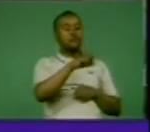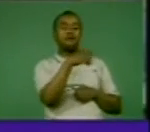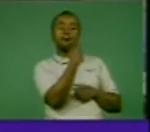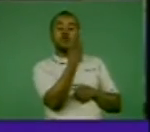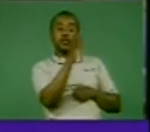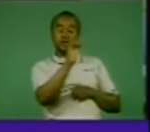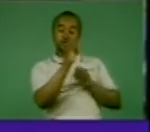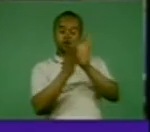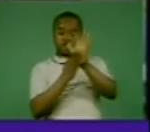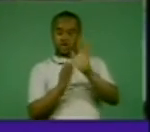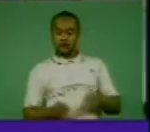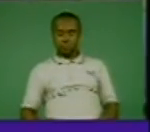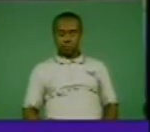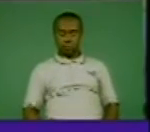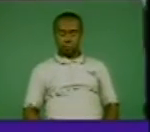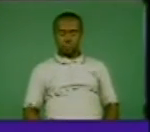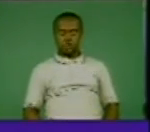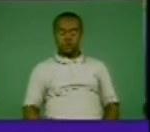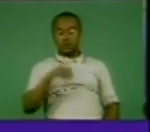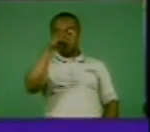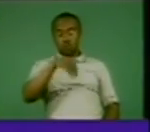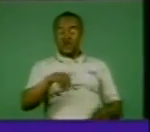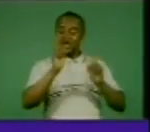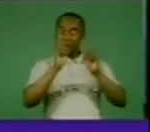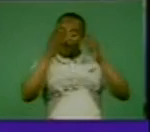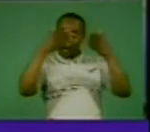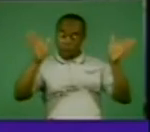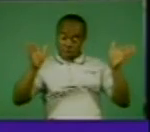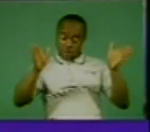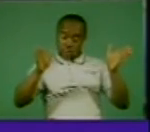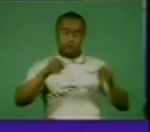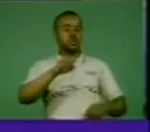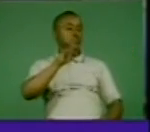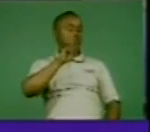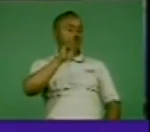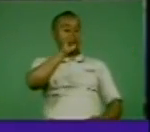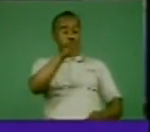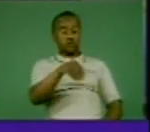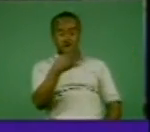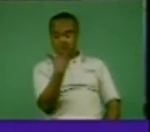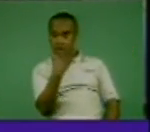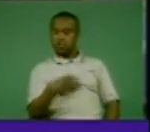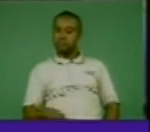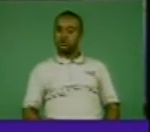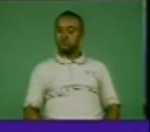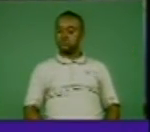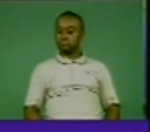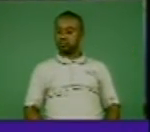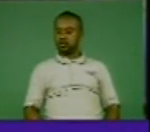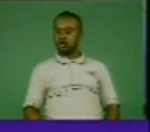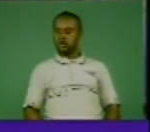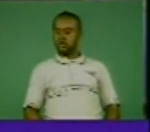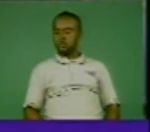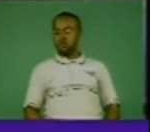Kura za hapana wazi ni kura 5 kwa kila ibara. Kura za siri ndio zilikuwa